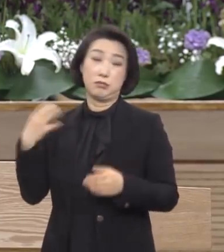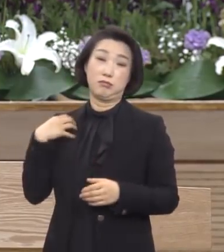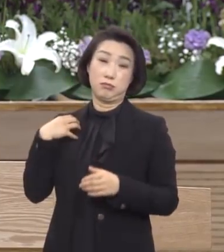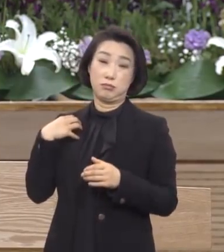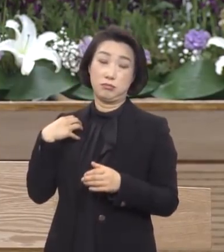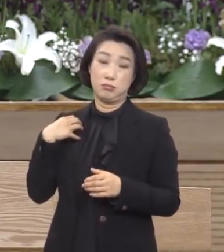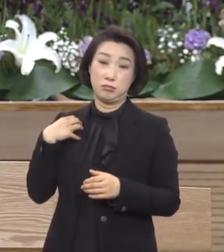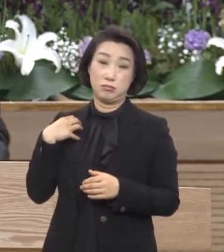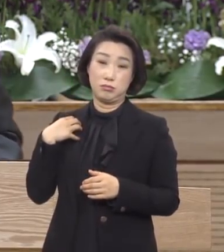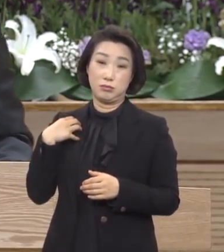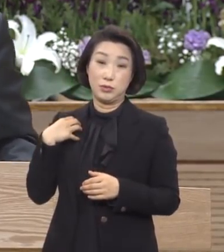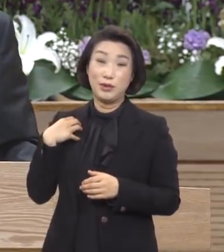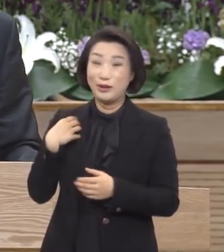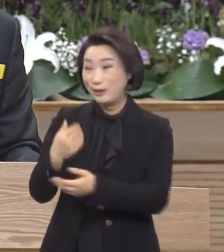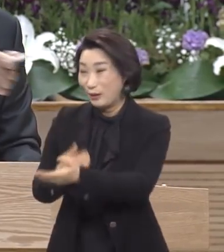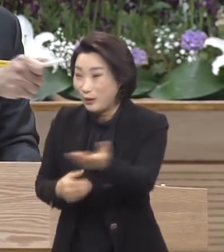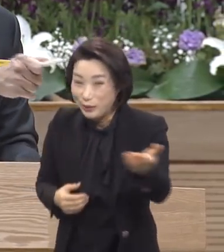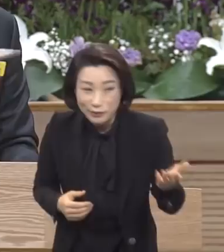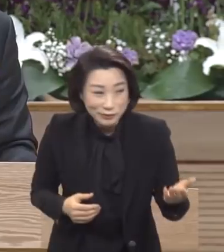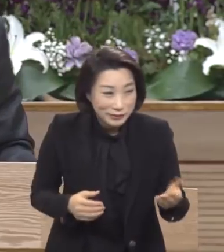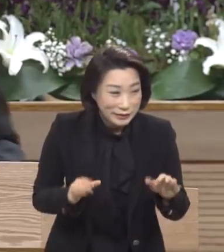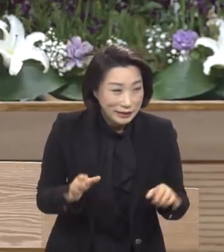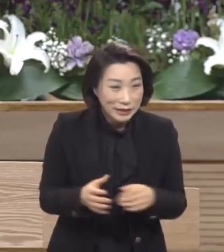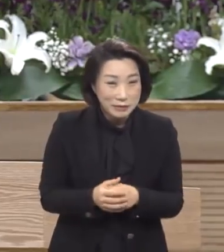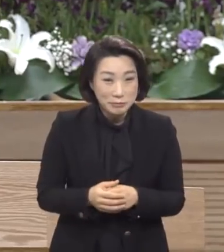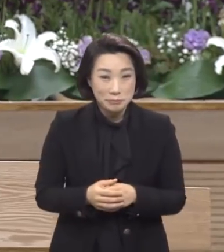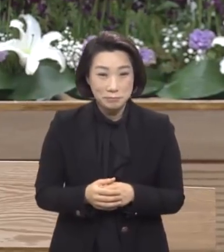바. 근데 여기